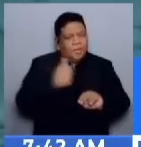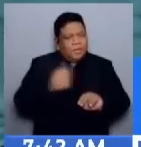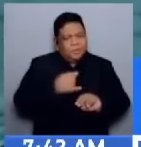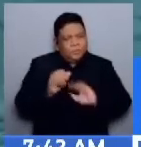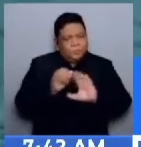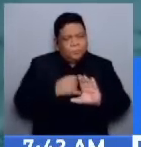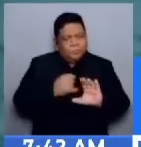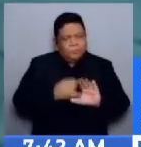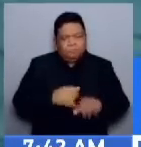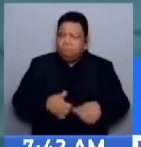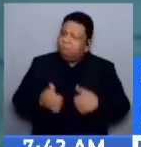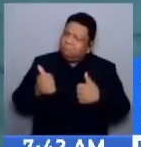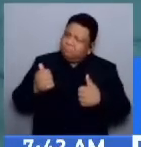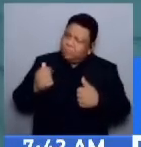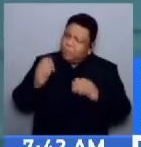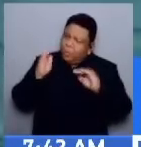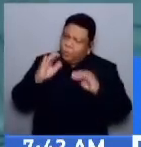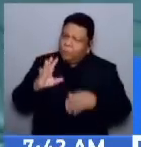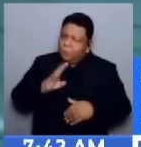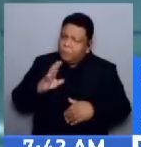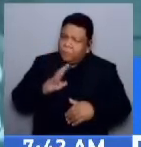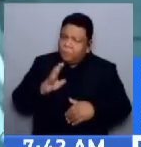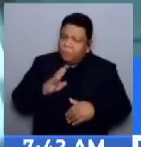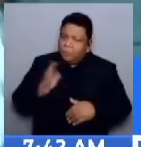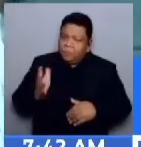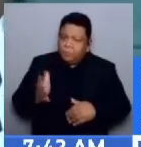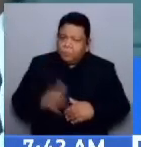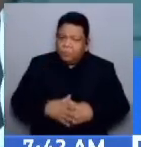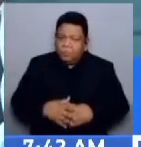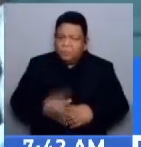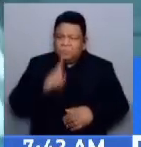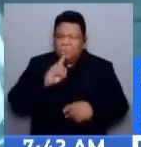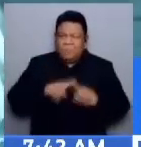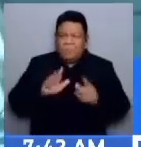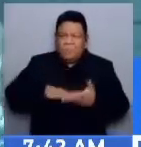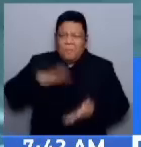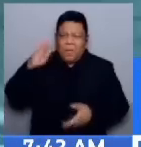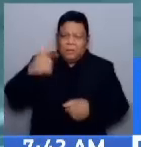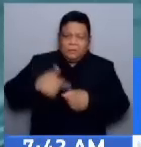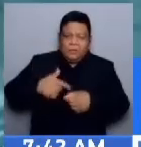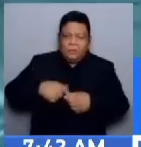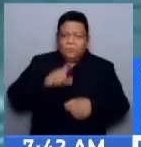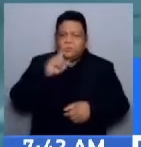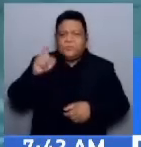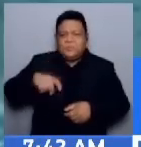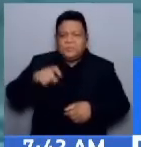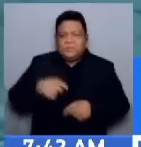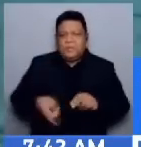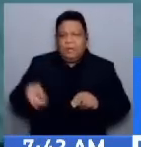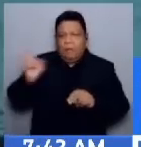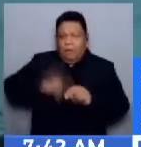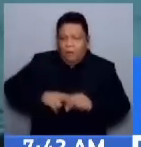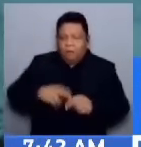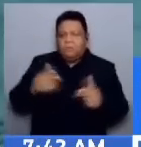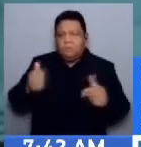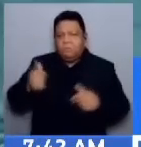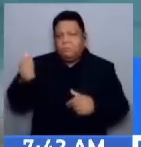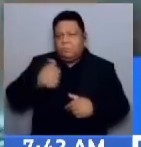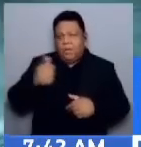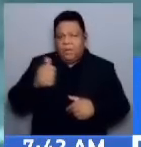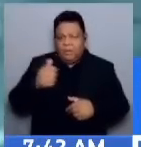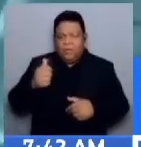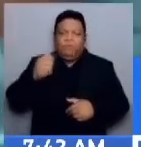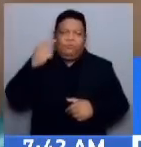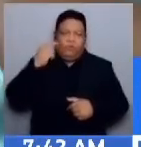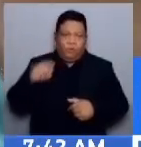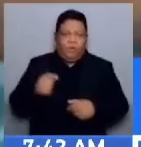ito. Okay, pabramahal po ng crudo, kailangan talaga po magtaas para makadagdag po ng kita ng driver. Okay po.